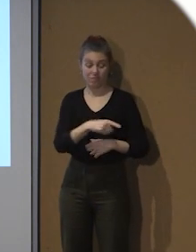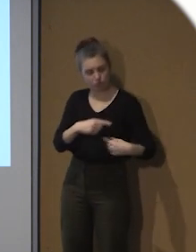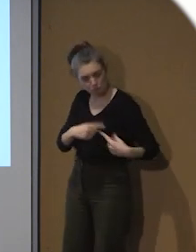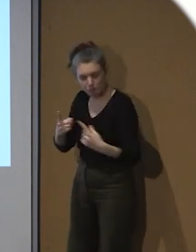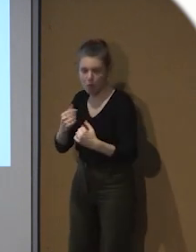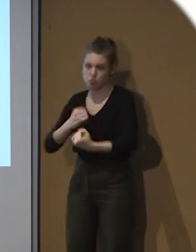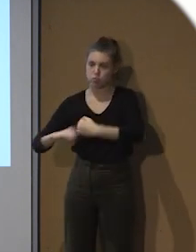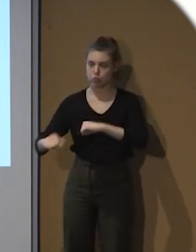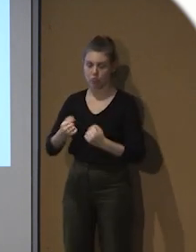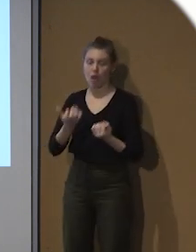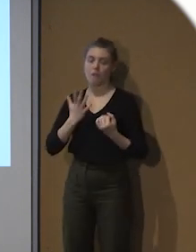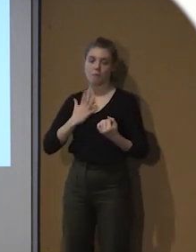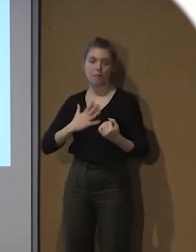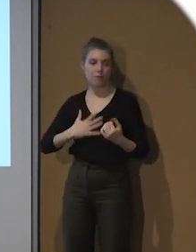articulations.